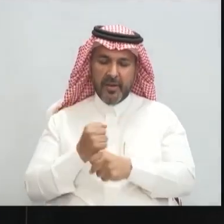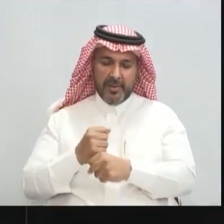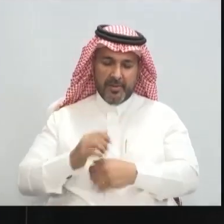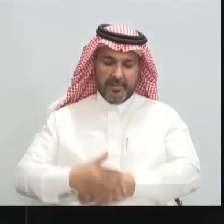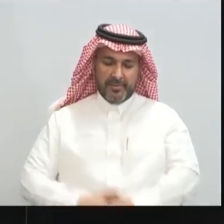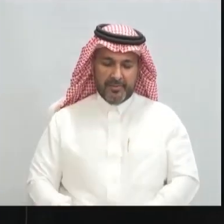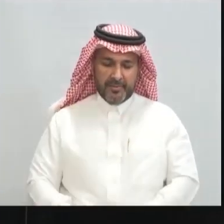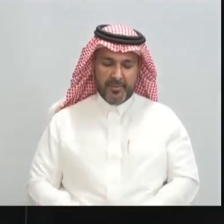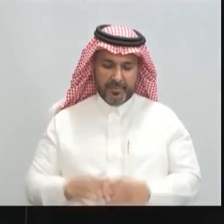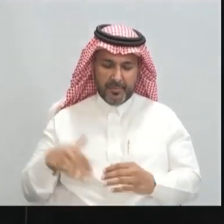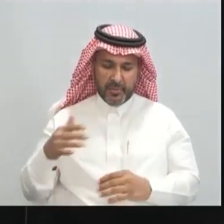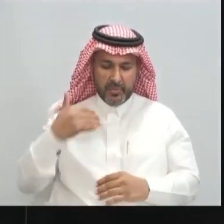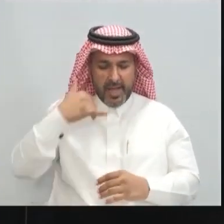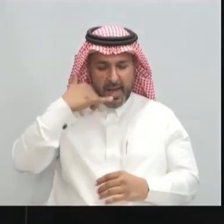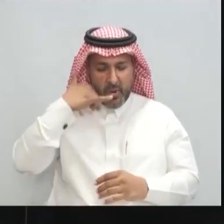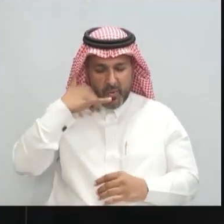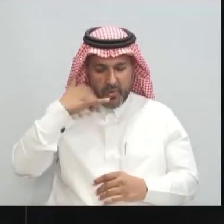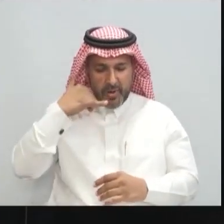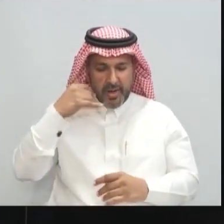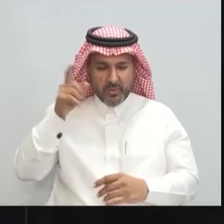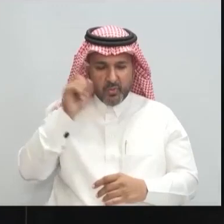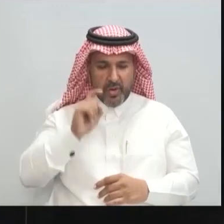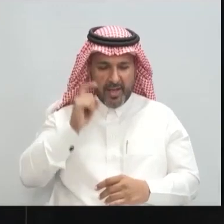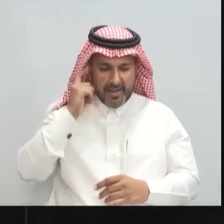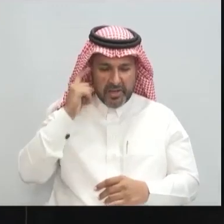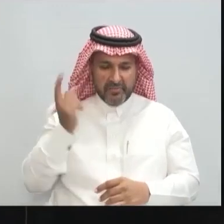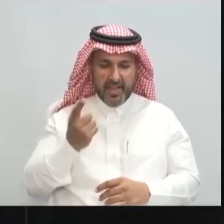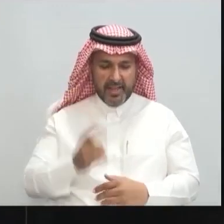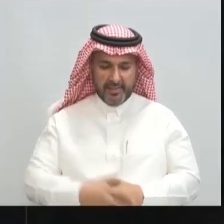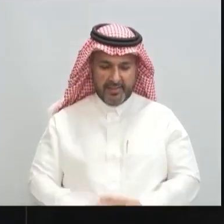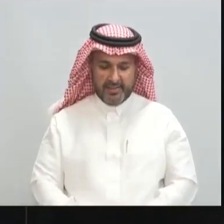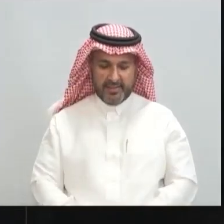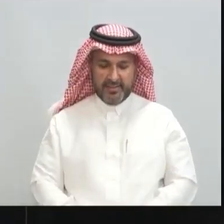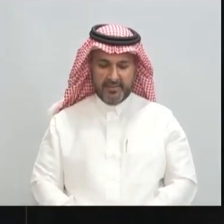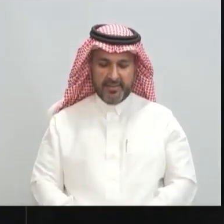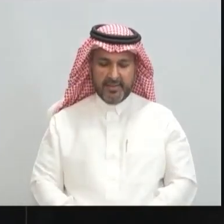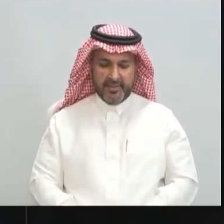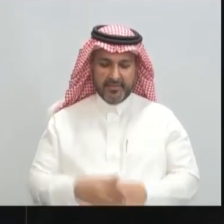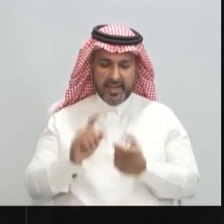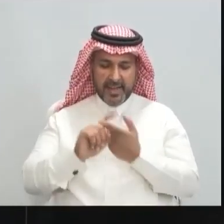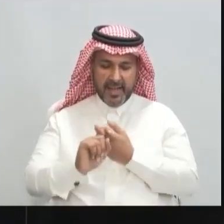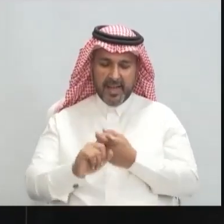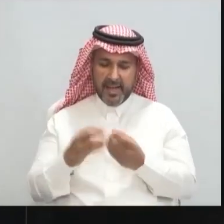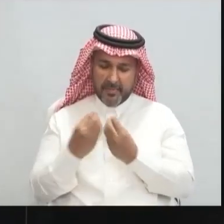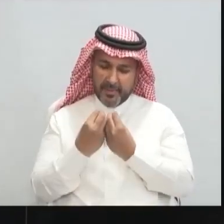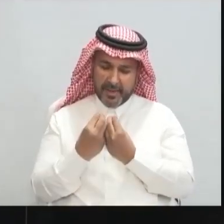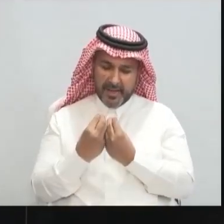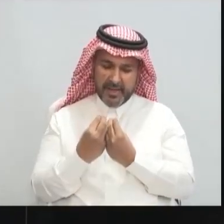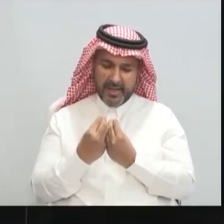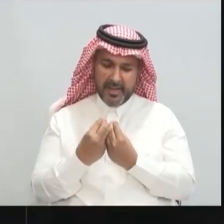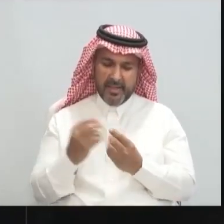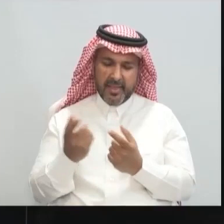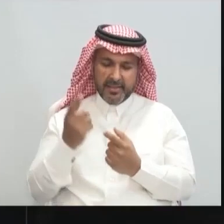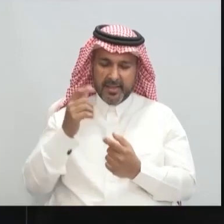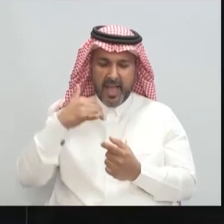بالاتصال به سواء في ارقامه الشخصيه او بطريقه معينه وبالتالي هذا ما يقصد به نظير علاقتك مع هذا الموظف اصبح هنالك اتصال